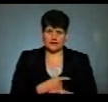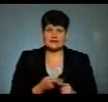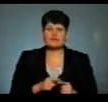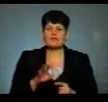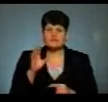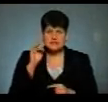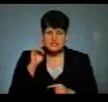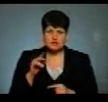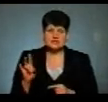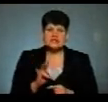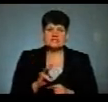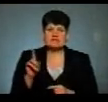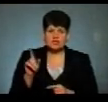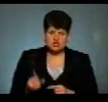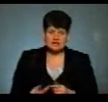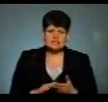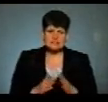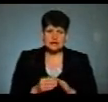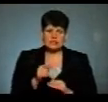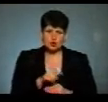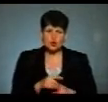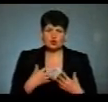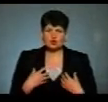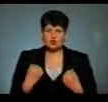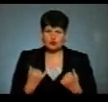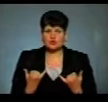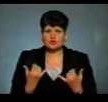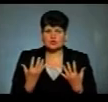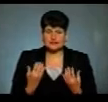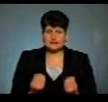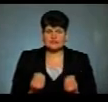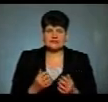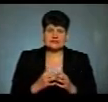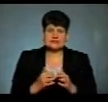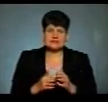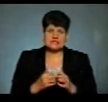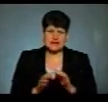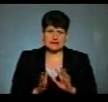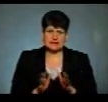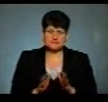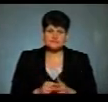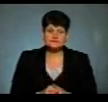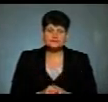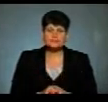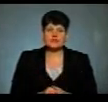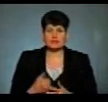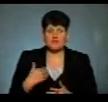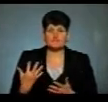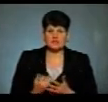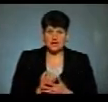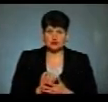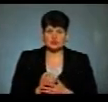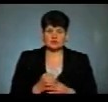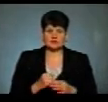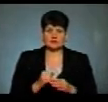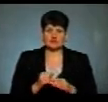що це священник, стан його здоров'я на сьогоднішній день розцінюється як середньої важкості. Нам вдалося стабілізувати